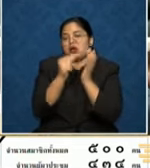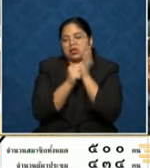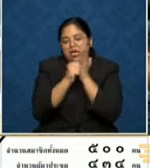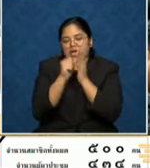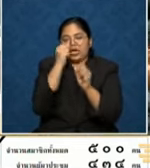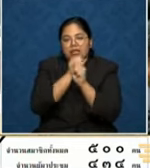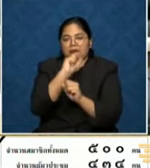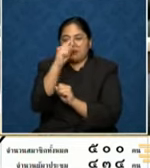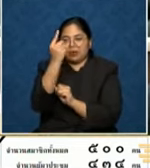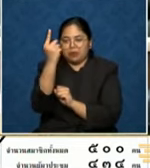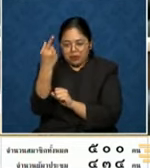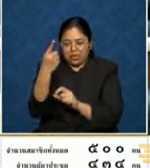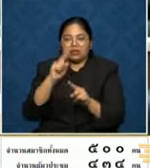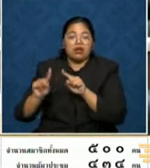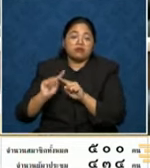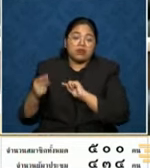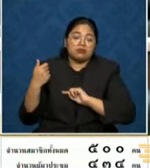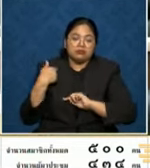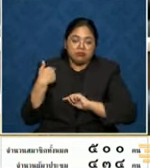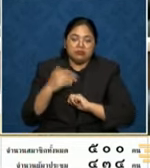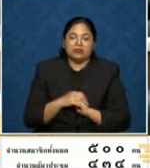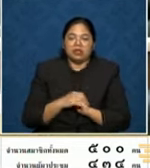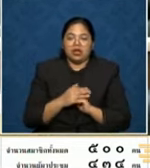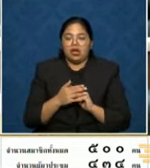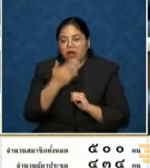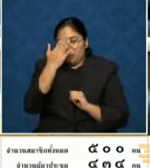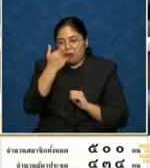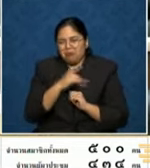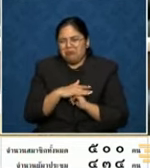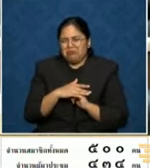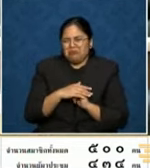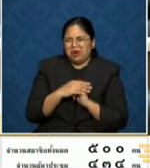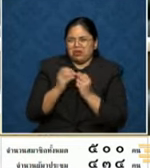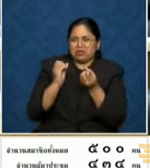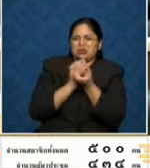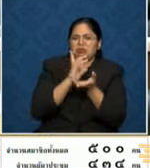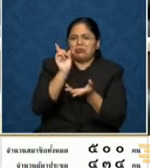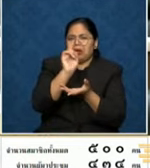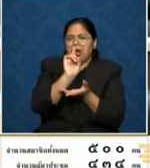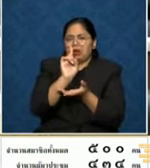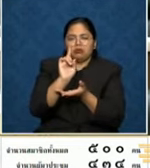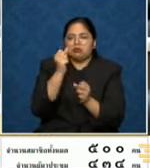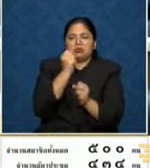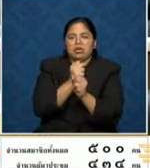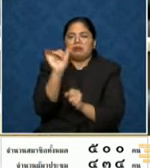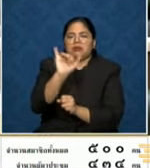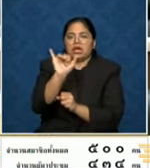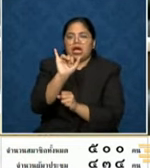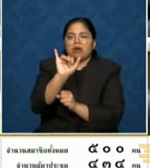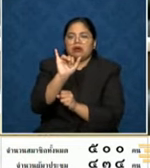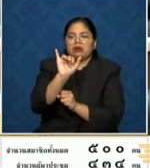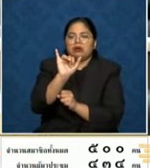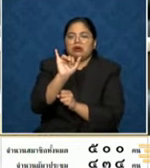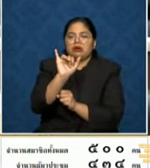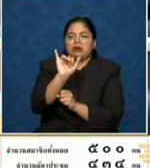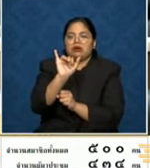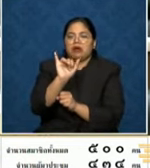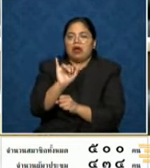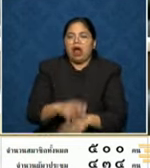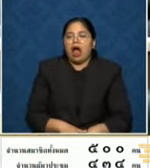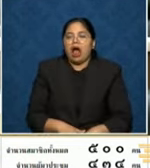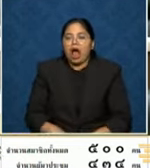สามารถตอบสนองต่อการคุกคามและภัยความมั่นคง F ครับท่านประธานครับยังไม่ได้ทำอะไรเลยเปลี่ยนการเกณฑ์ทหาร